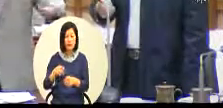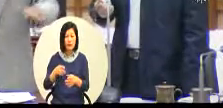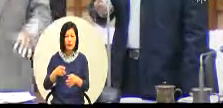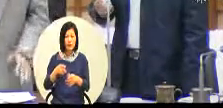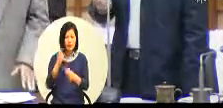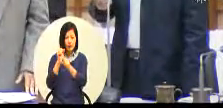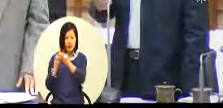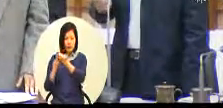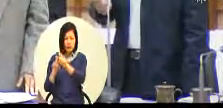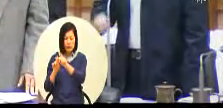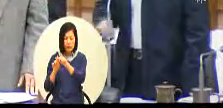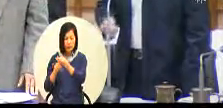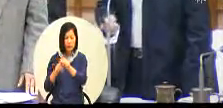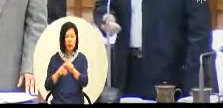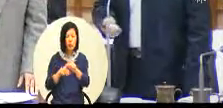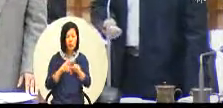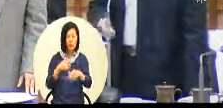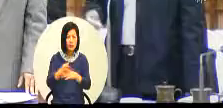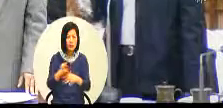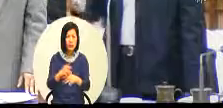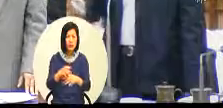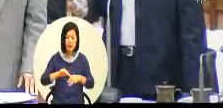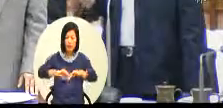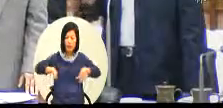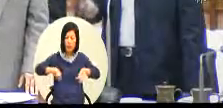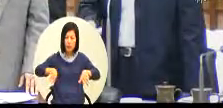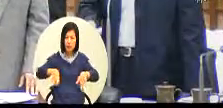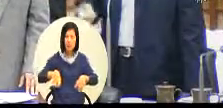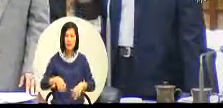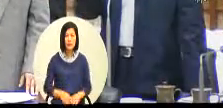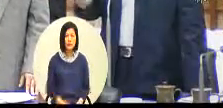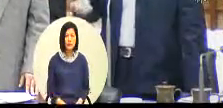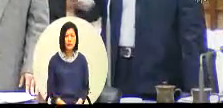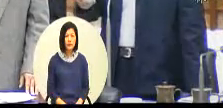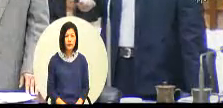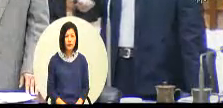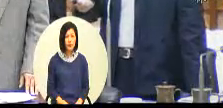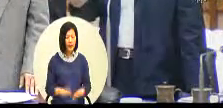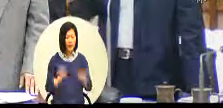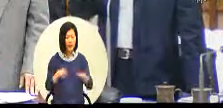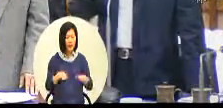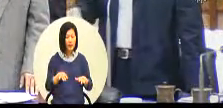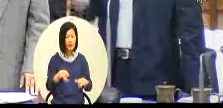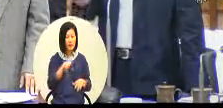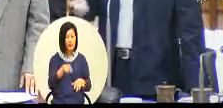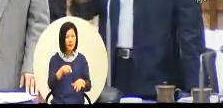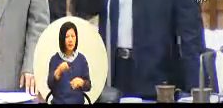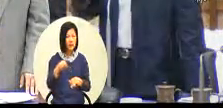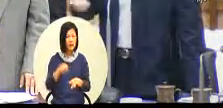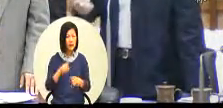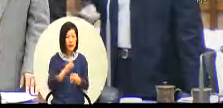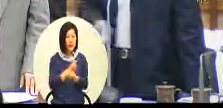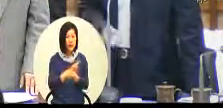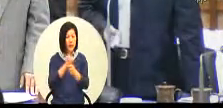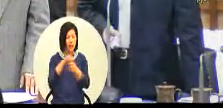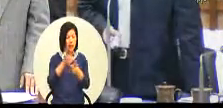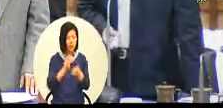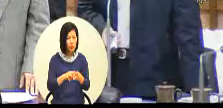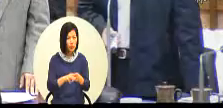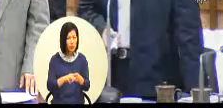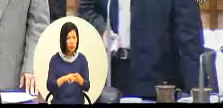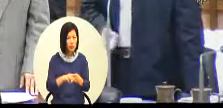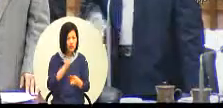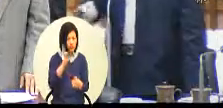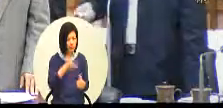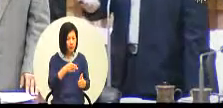各县市来算的。 所以说，在这上面来讲，如果说今天在这上面来讲，林权院长如果指定在